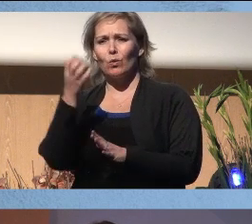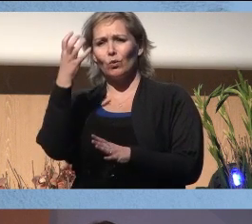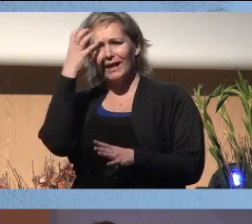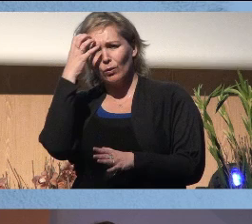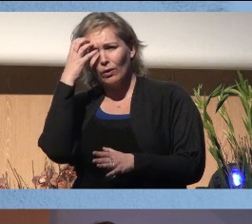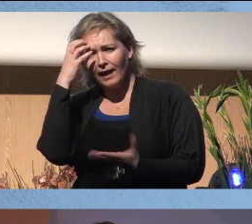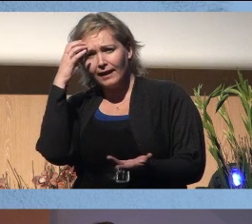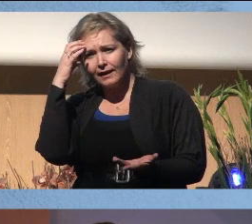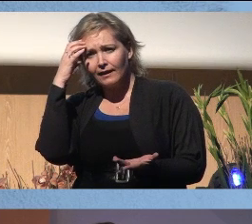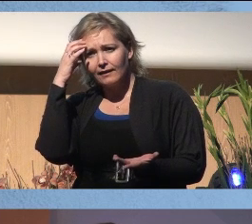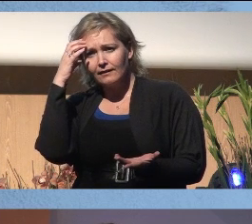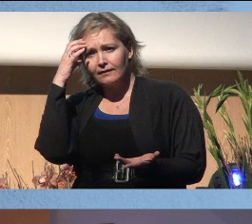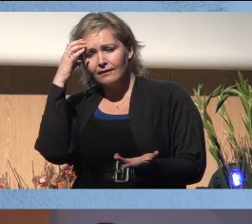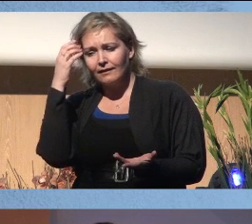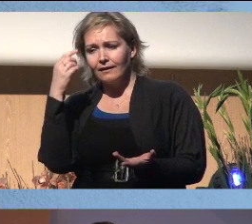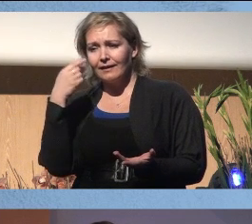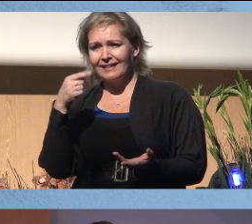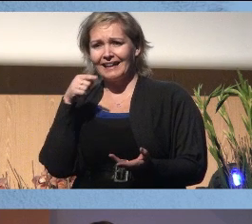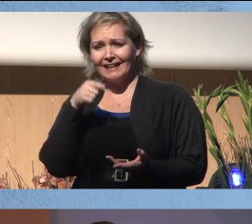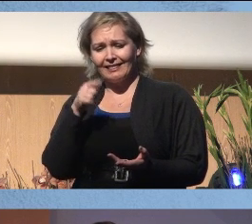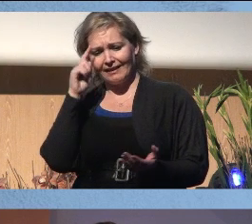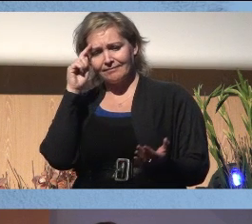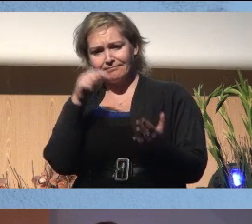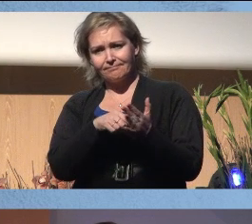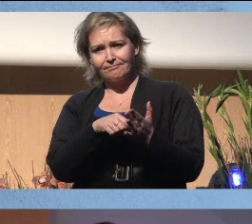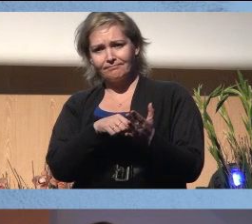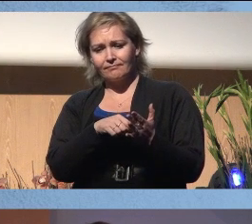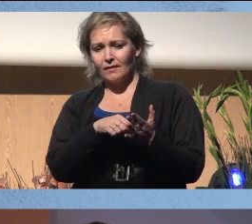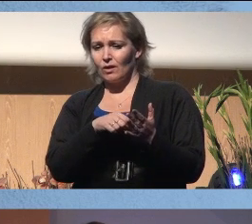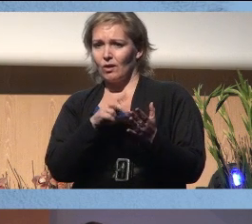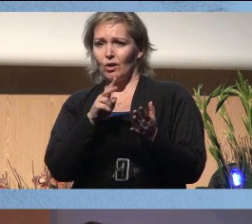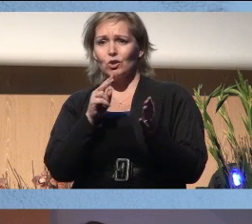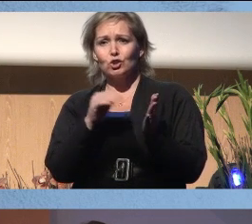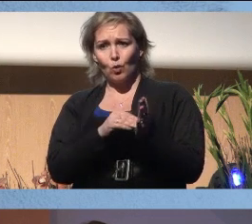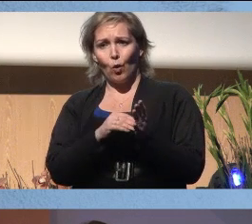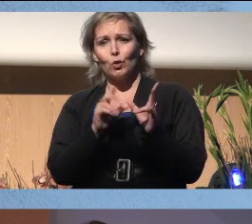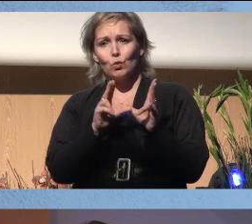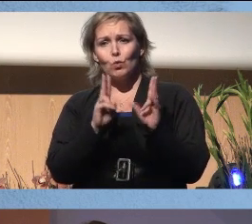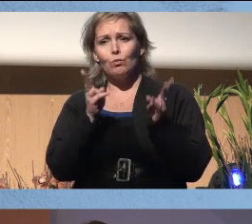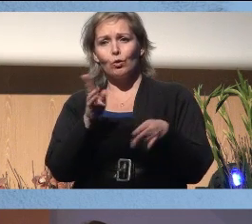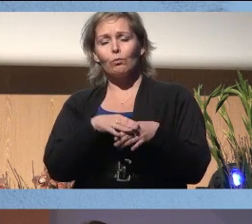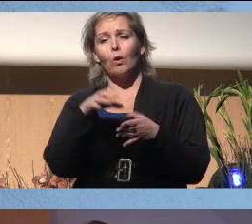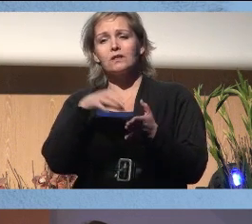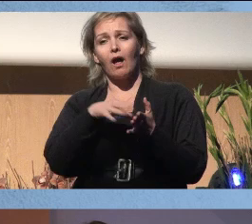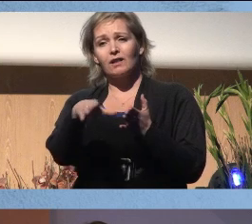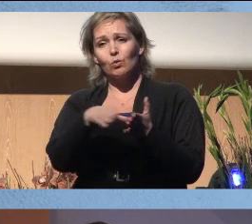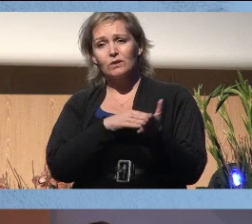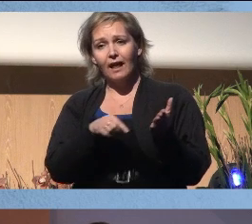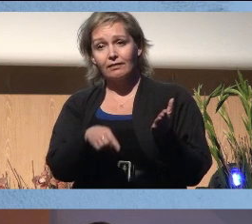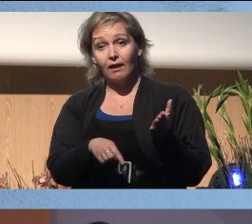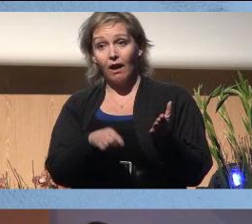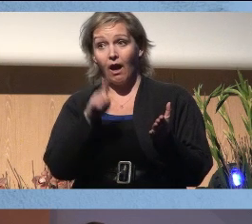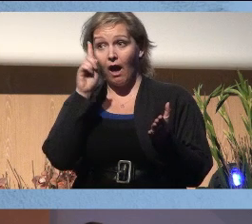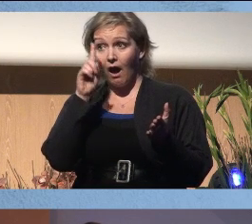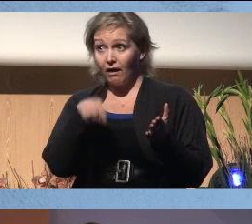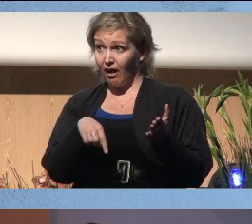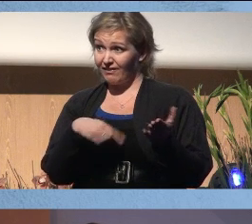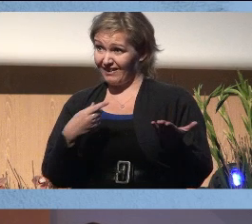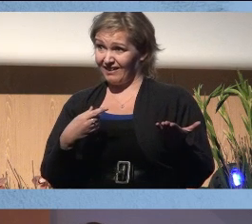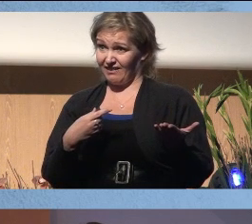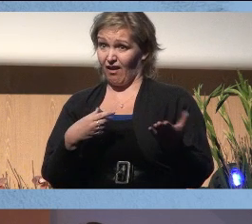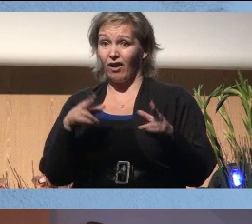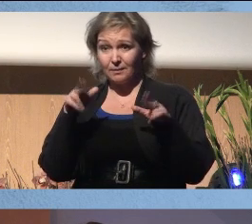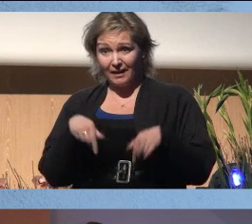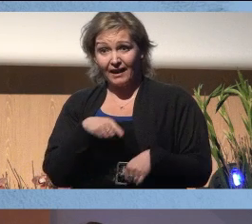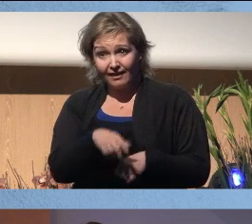kroner til dette formål står ubrukt på statsbudsjettet. Kan vi være bekjent av det?